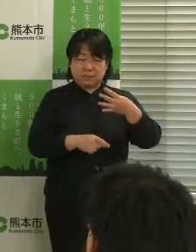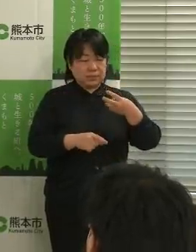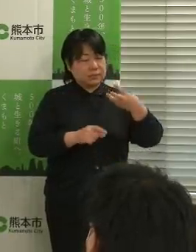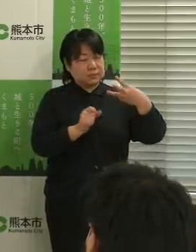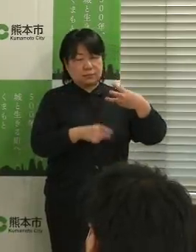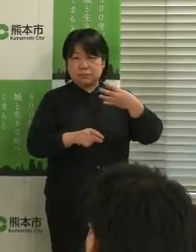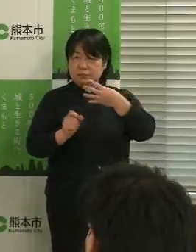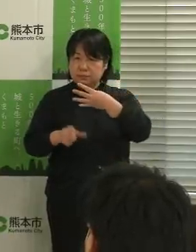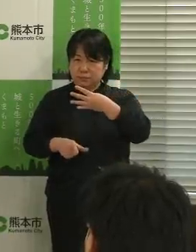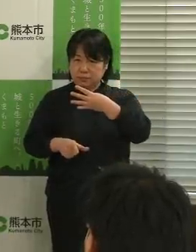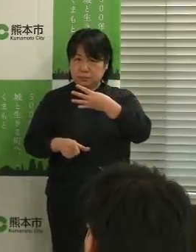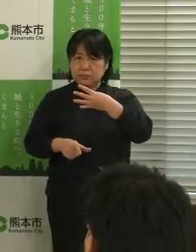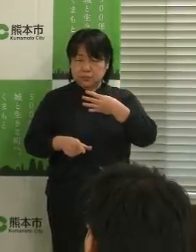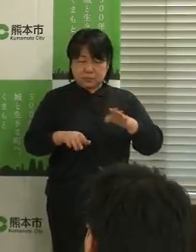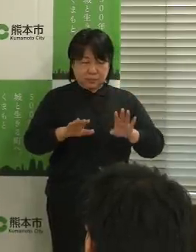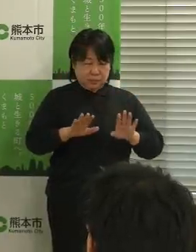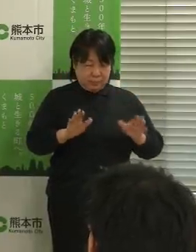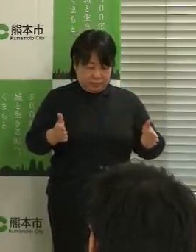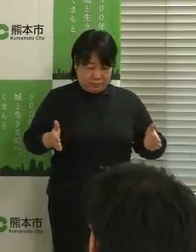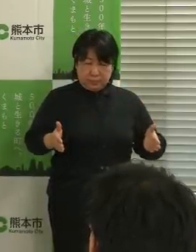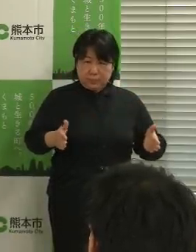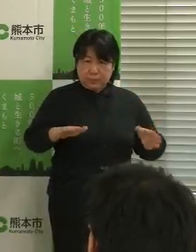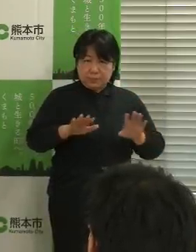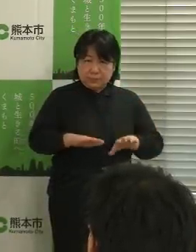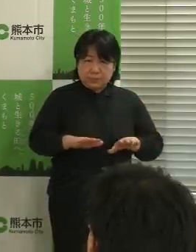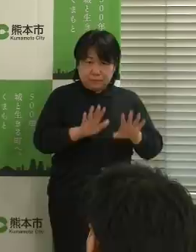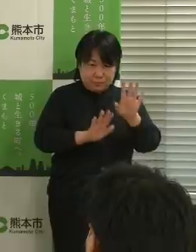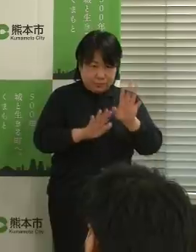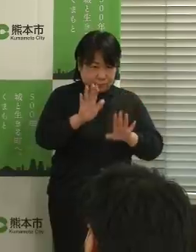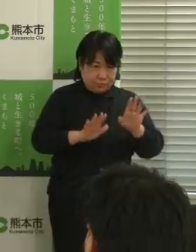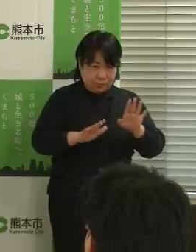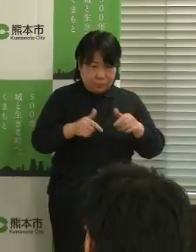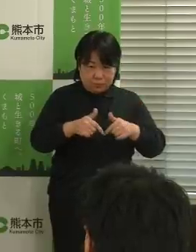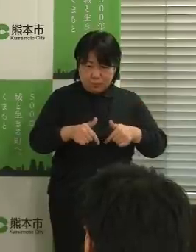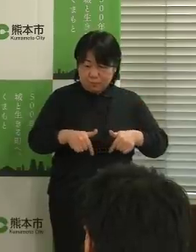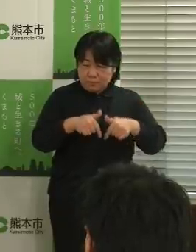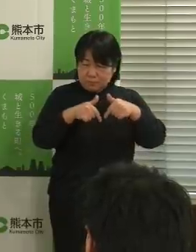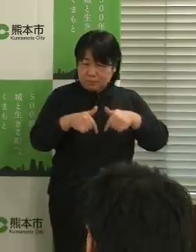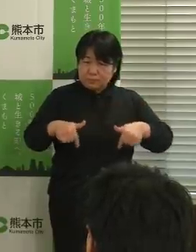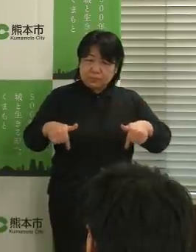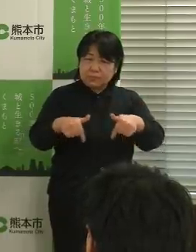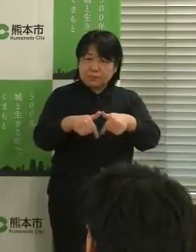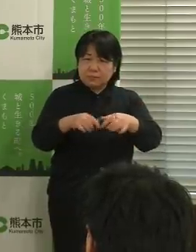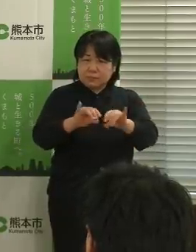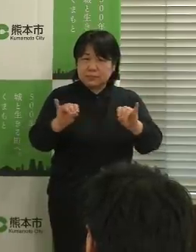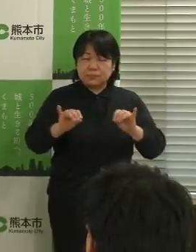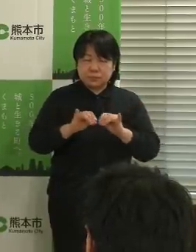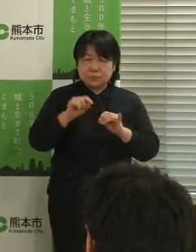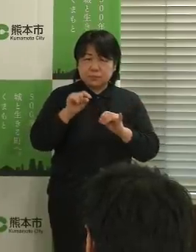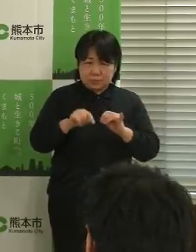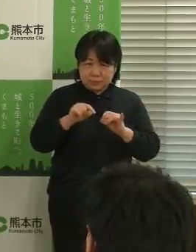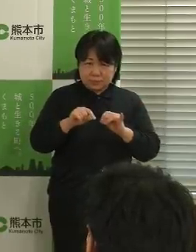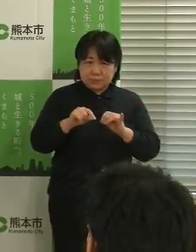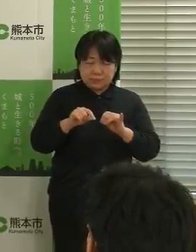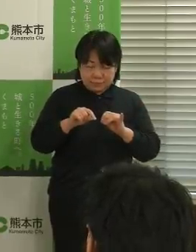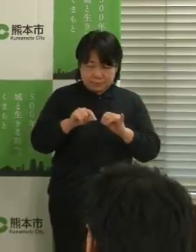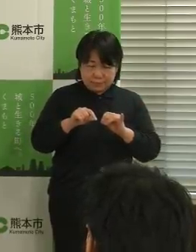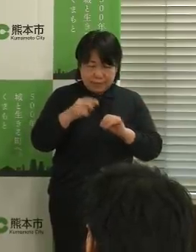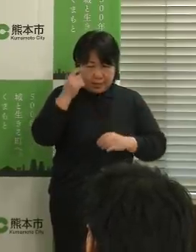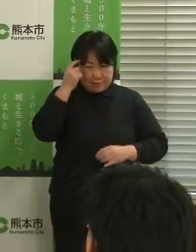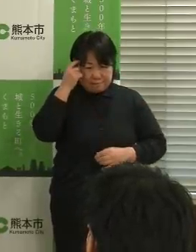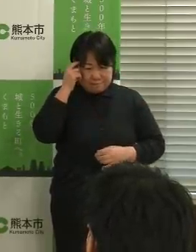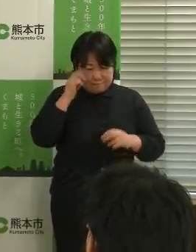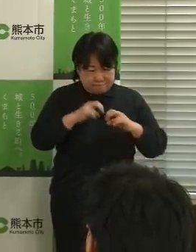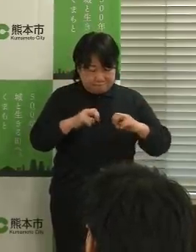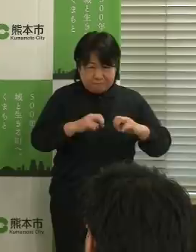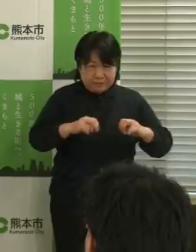かけての、まあ、今の状況というのを一旦、そういうプロジェクトチームの方でも、精査をしてですね、そして今